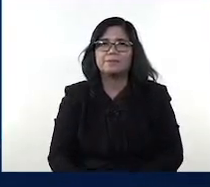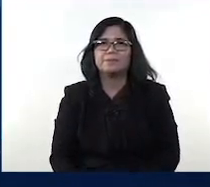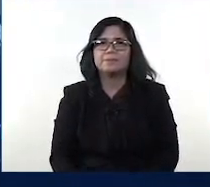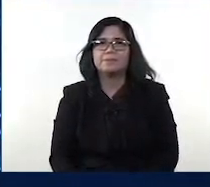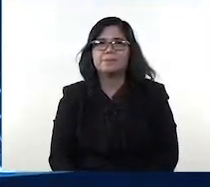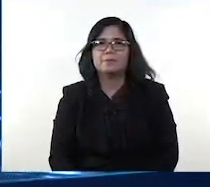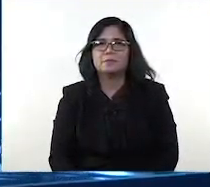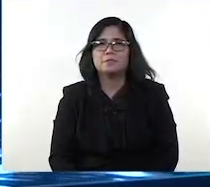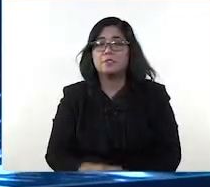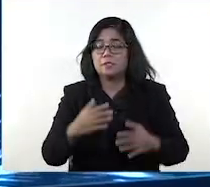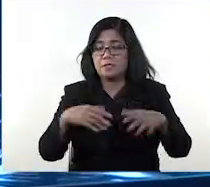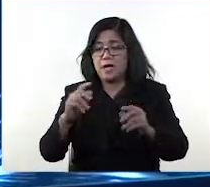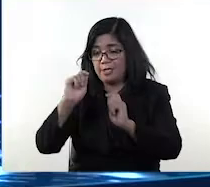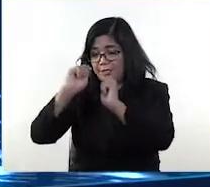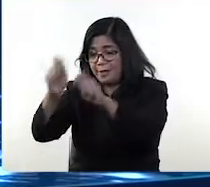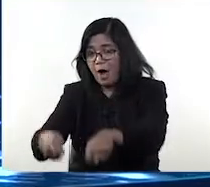Hai Salsa dicangkul